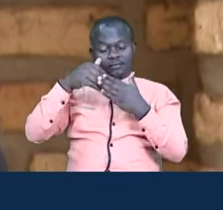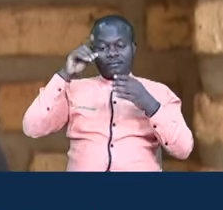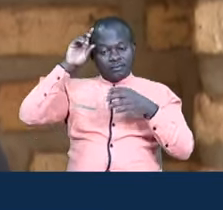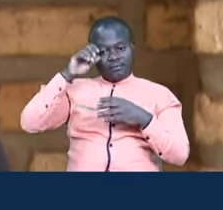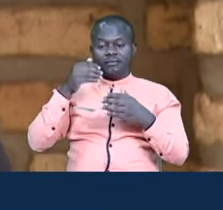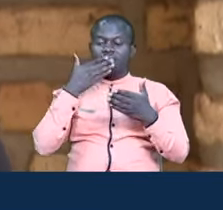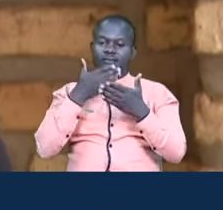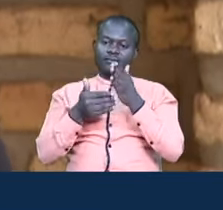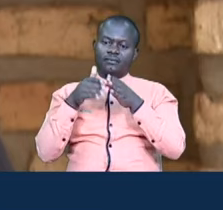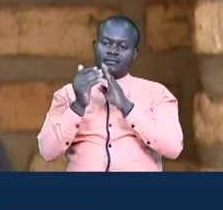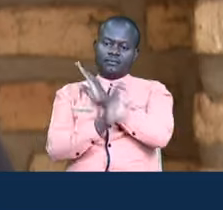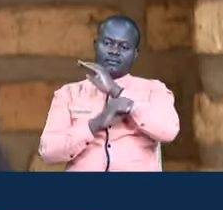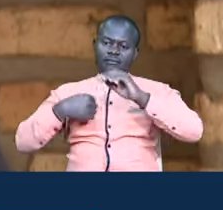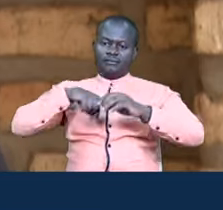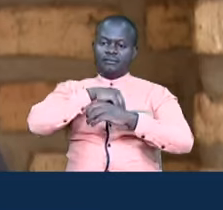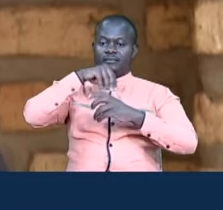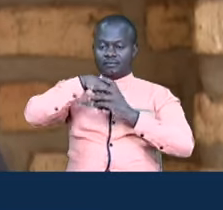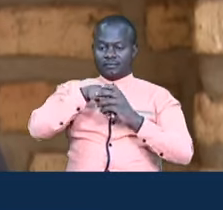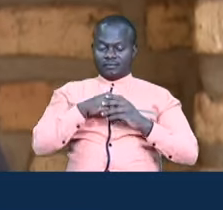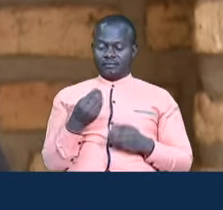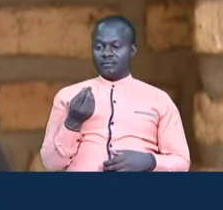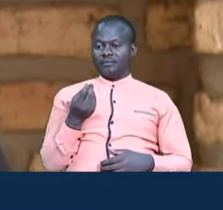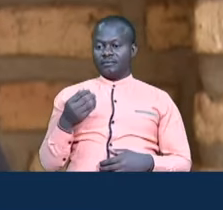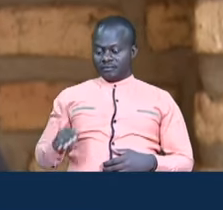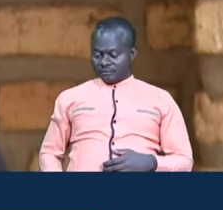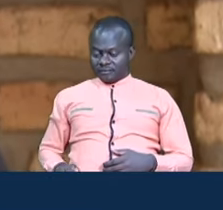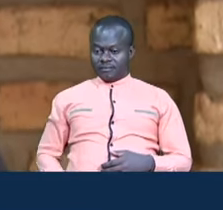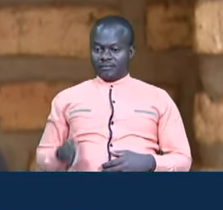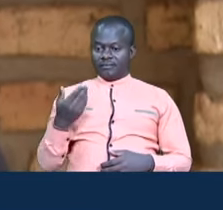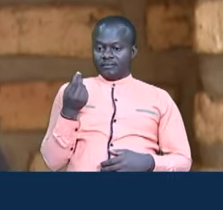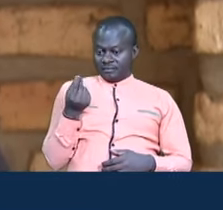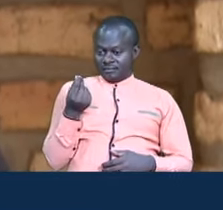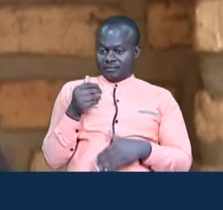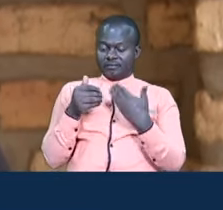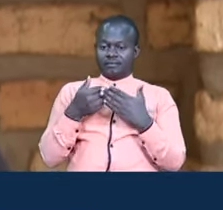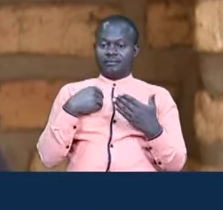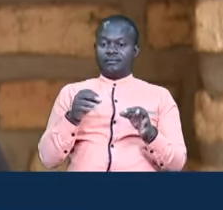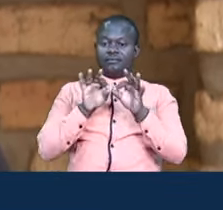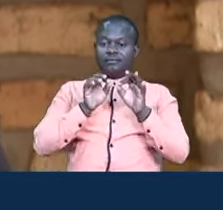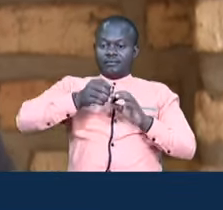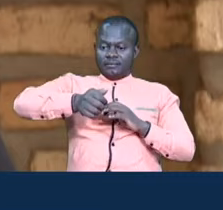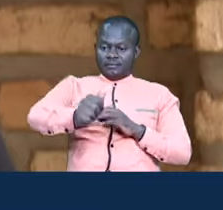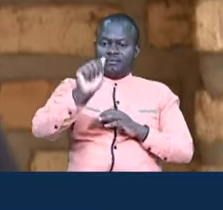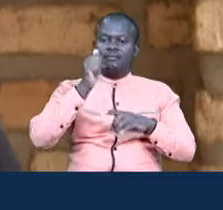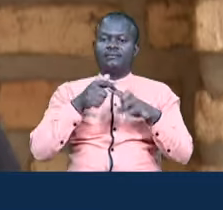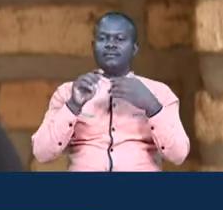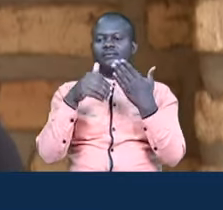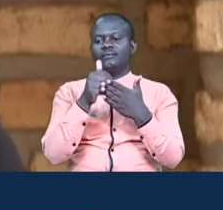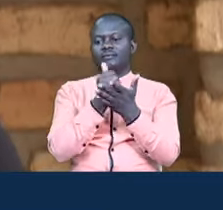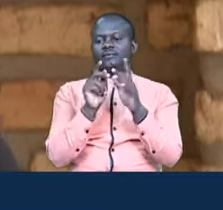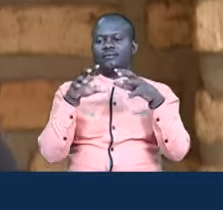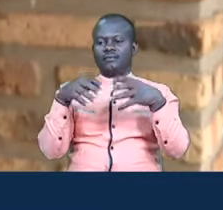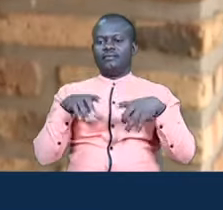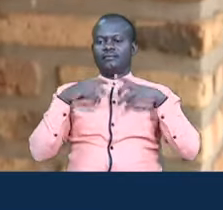byubaka igihugu cyacu. Hanyuma muzima mu mufuka ni uko ibyo winjiza byose bigira akamaro wowe ubwawe ndetse bikagira na sosiyete